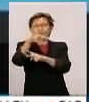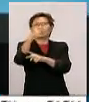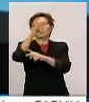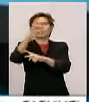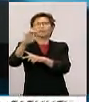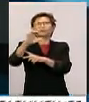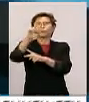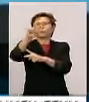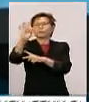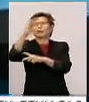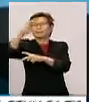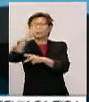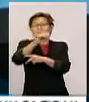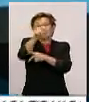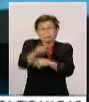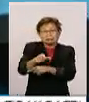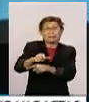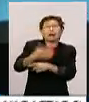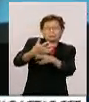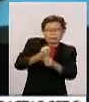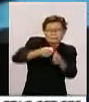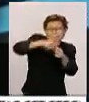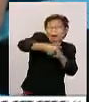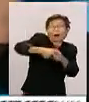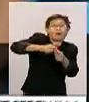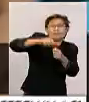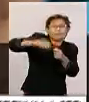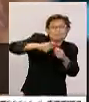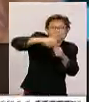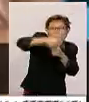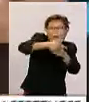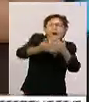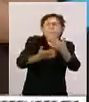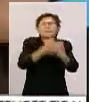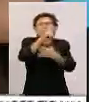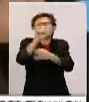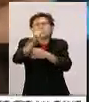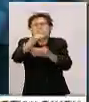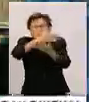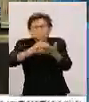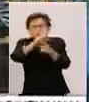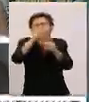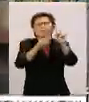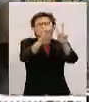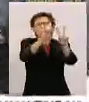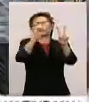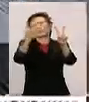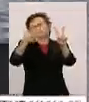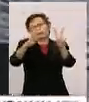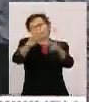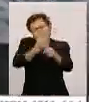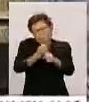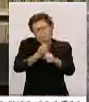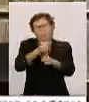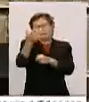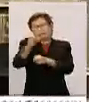121,429 syarikat dan individu yang masih mendapat bayaran balik GST dengan sesetengah bayaran balik itu bertarikh 2015. Dan menurut